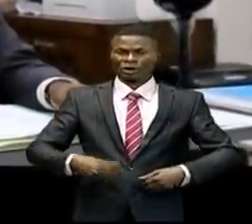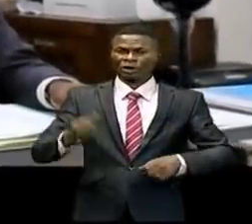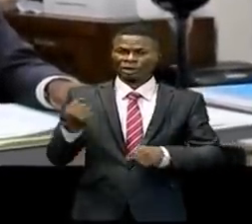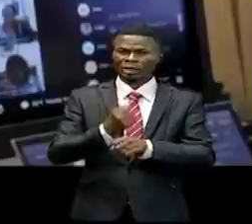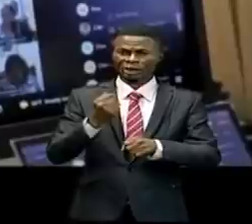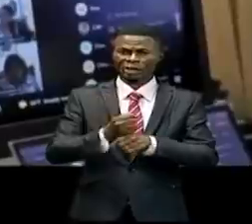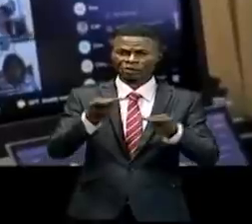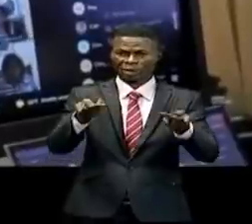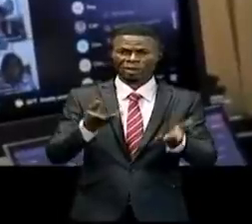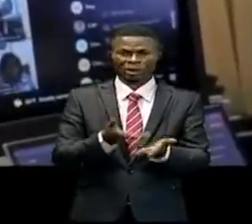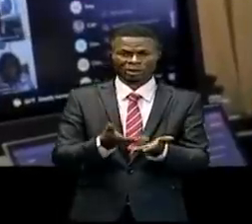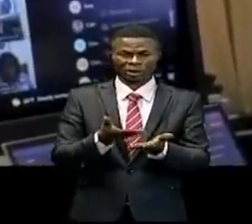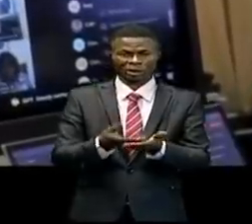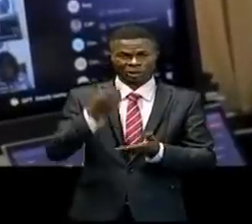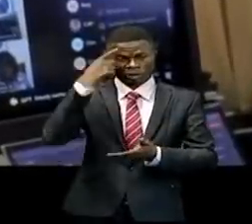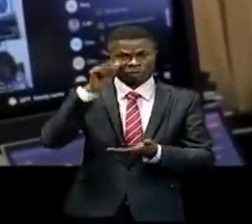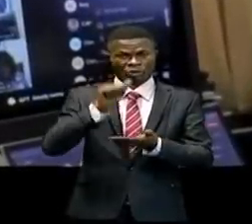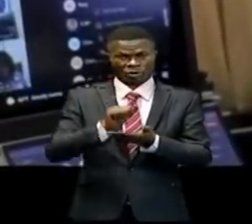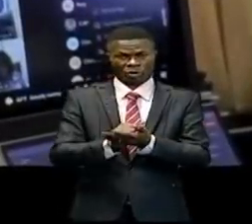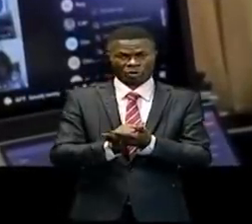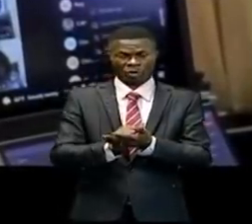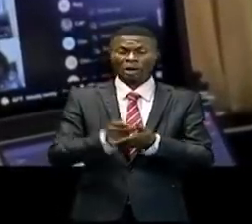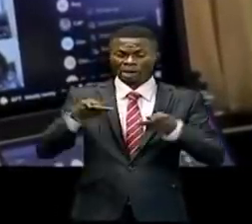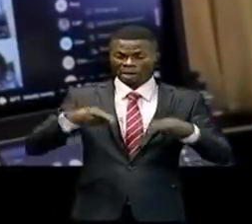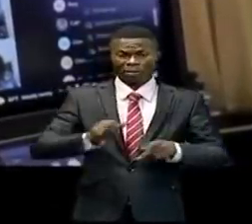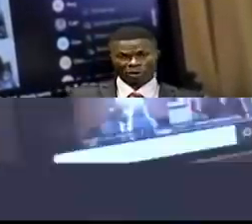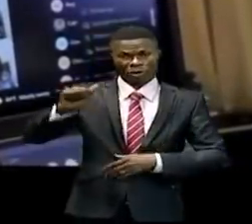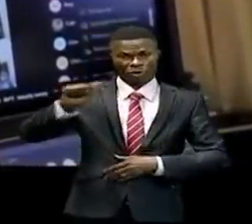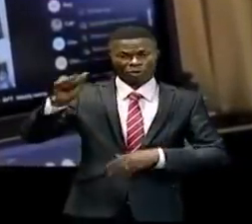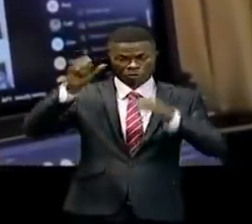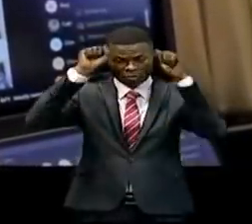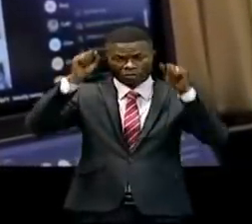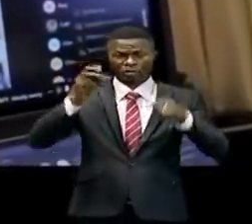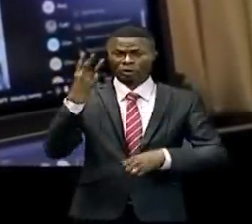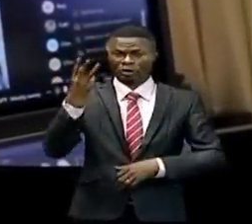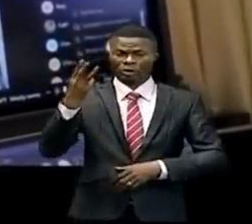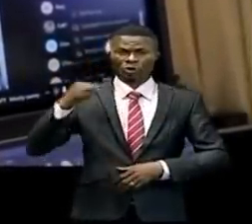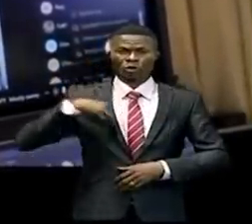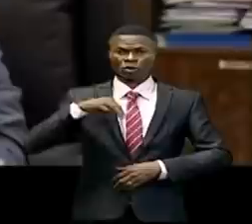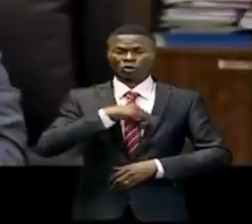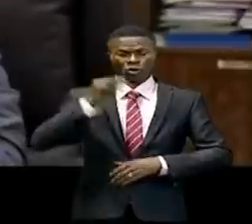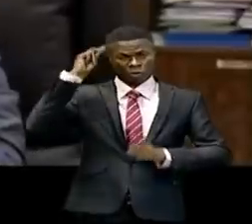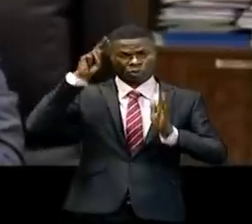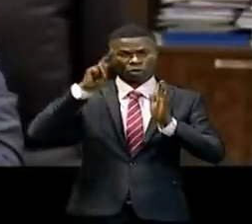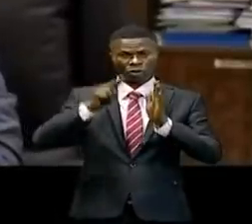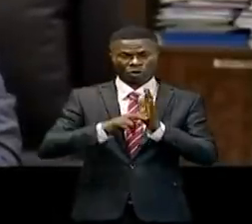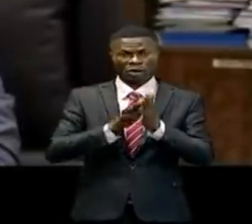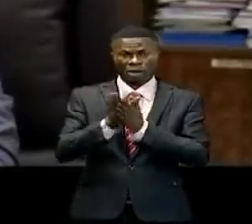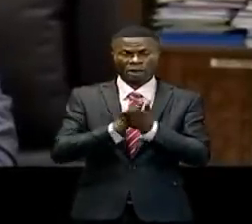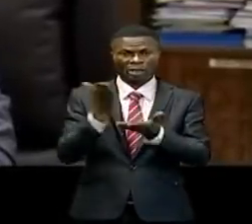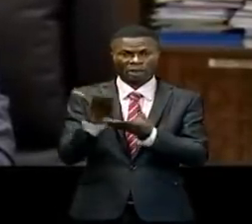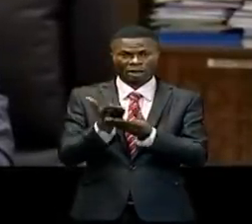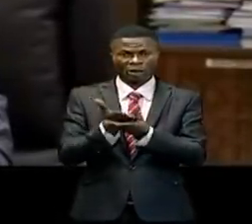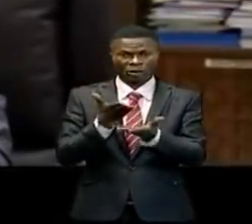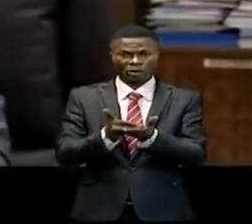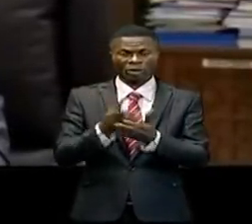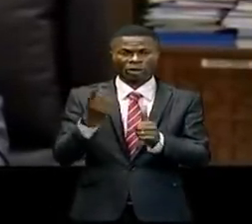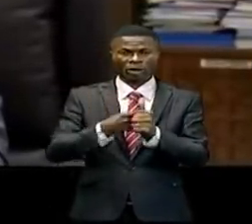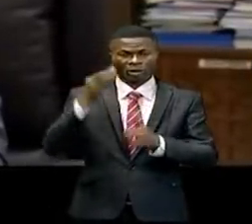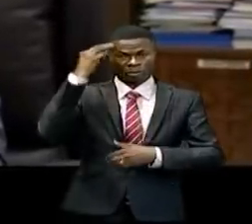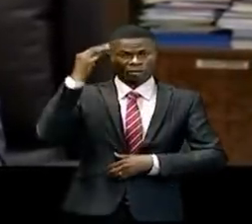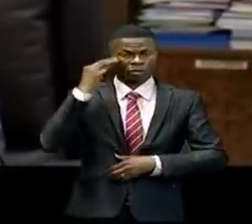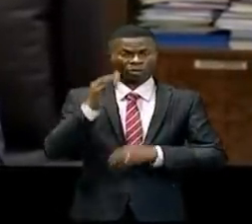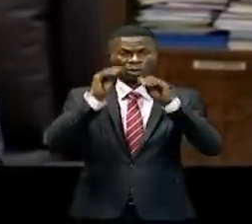l'emploi. À ces sujets et sur son instruction, trois membres du gouvernement concernés par les dossiers, notamment le ministre